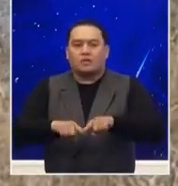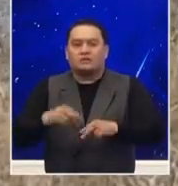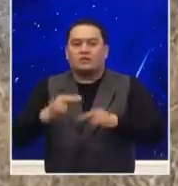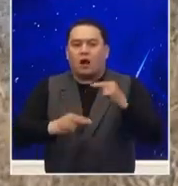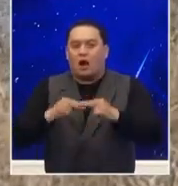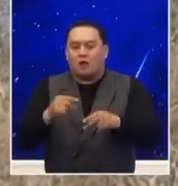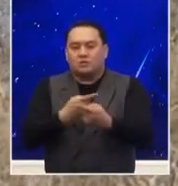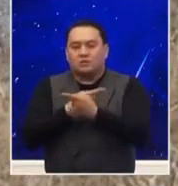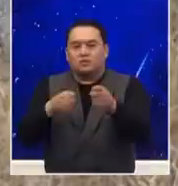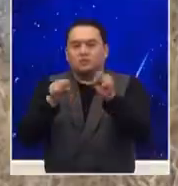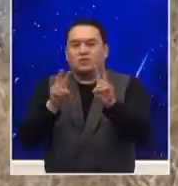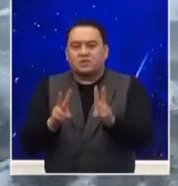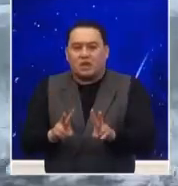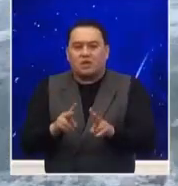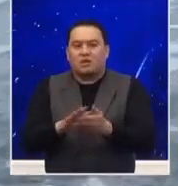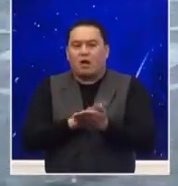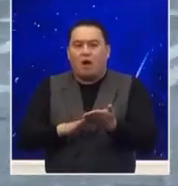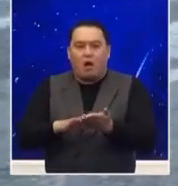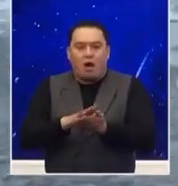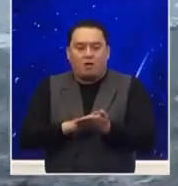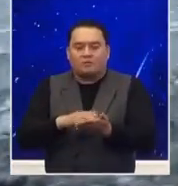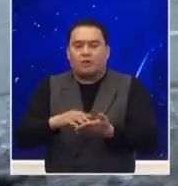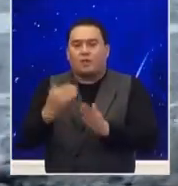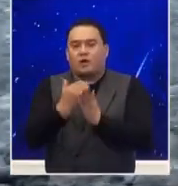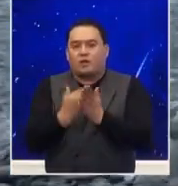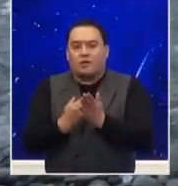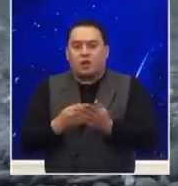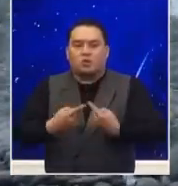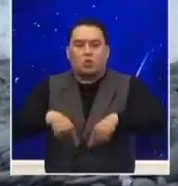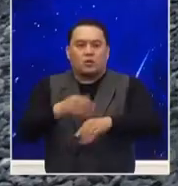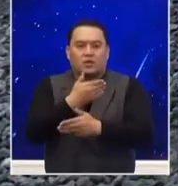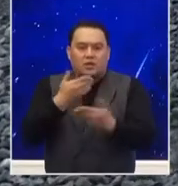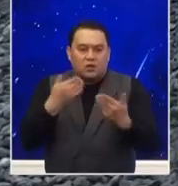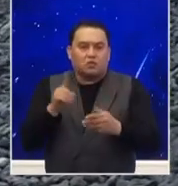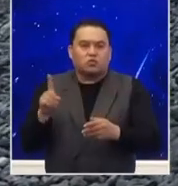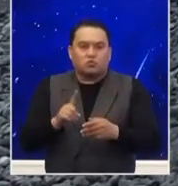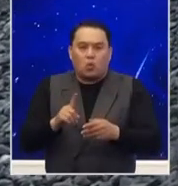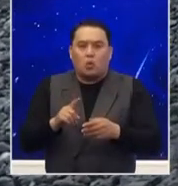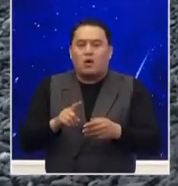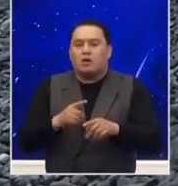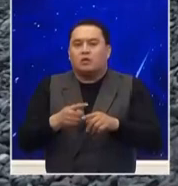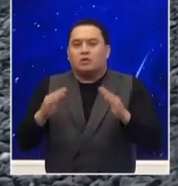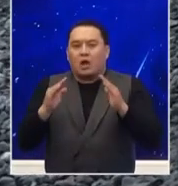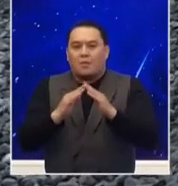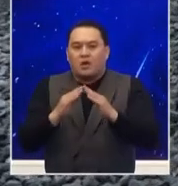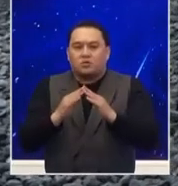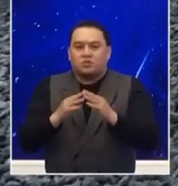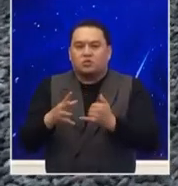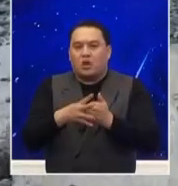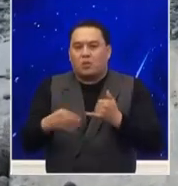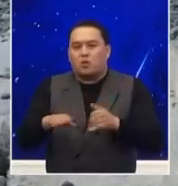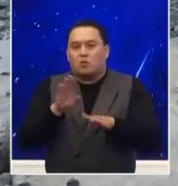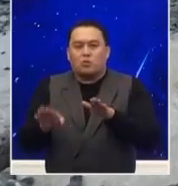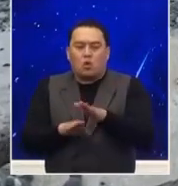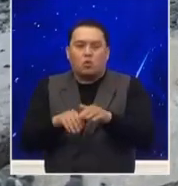строительства. Как заверяет специалист, никаких недочетов со стороны подрядной организации нет, а потому хлопот с шаткими домами и нетвердой землей под